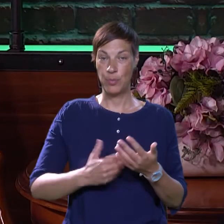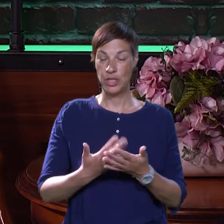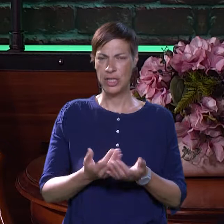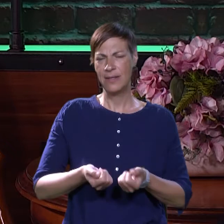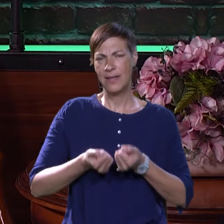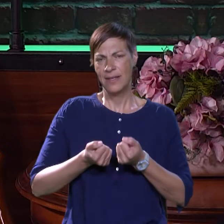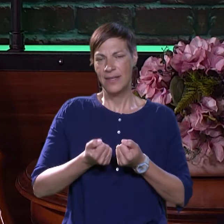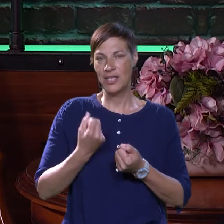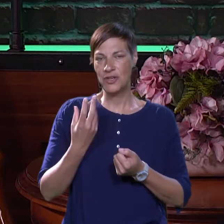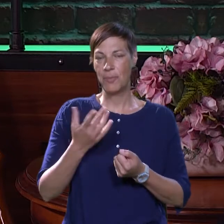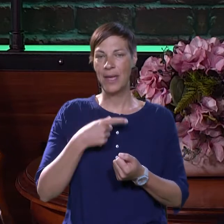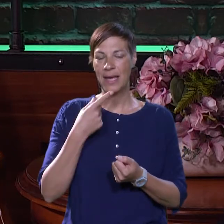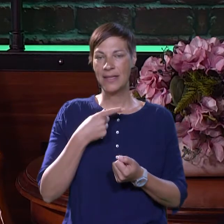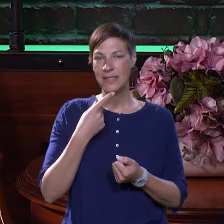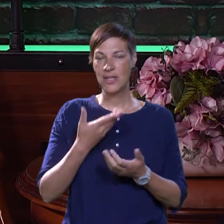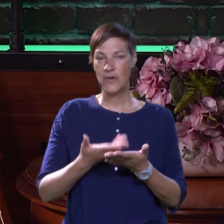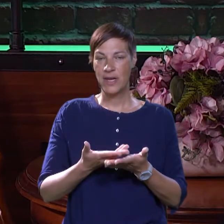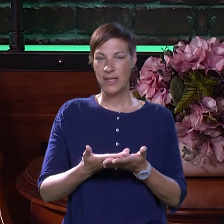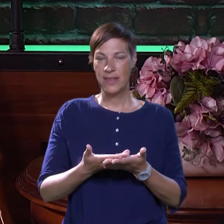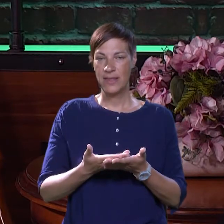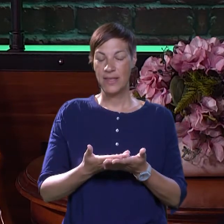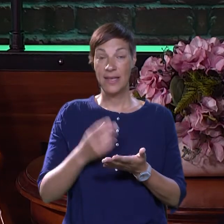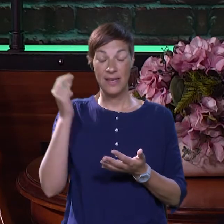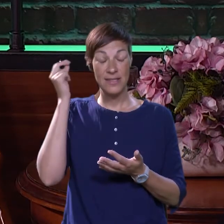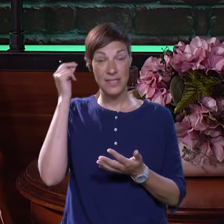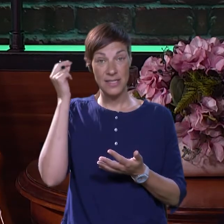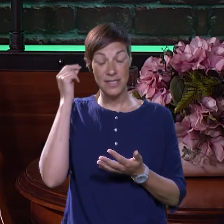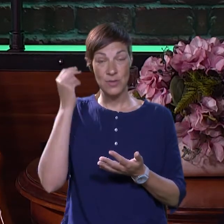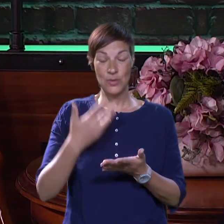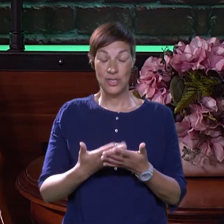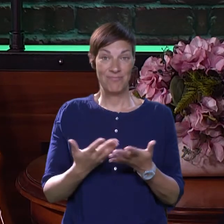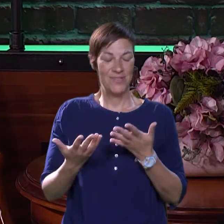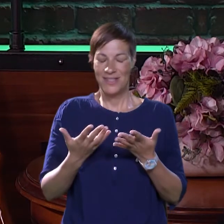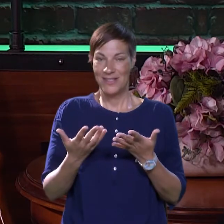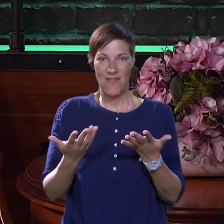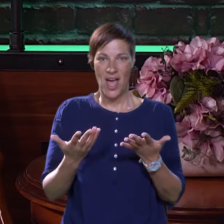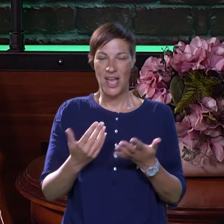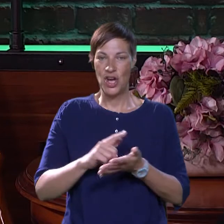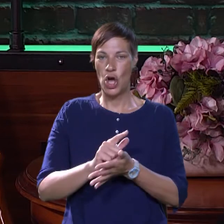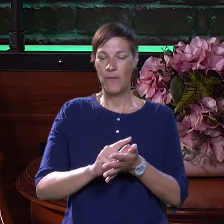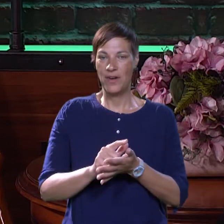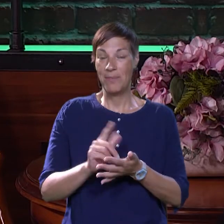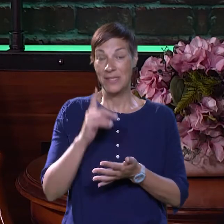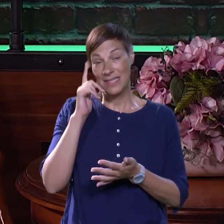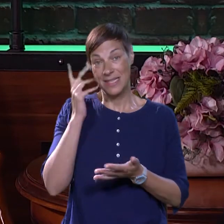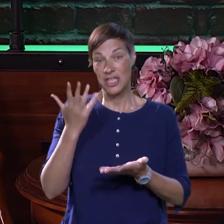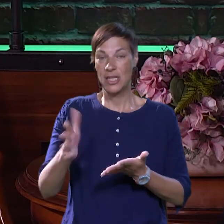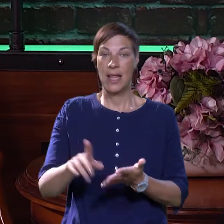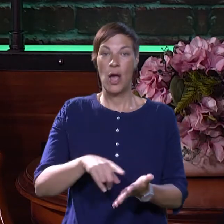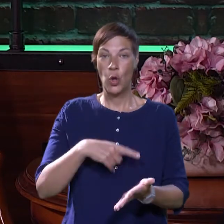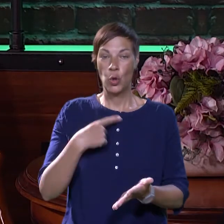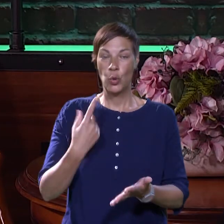uopće teško mi je kad izgovaraš i ti kad ovako slušam, zar je stvarno? Dakle, vremenski se ne čini